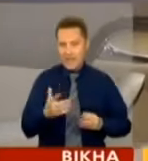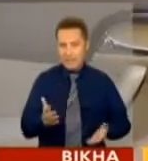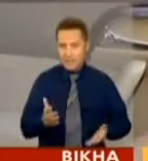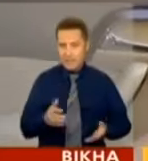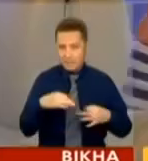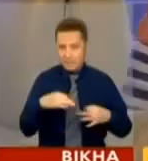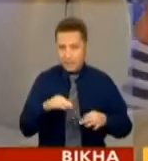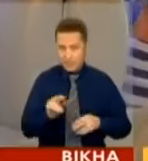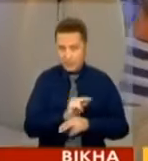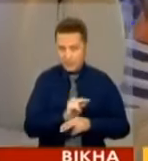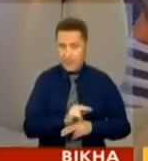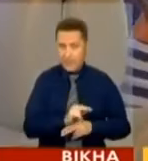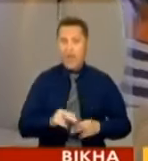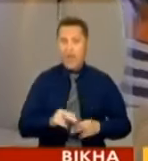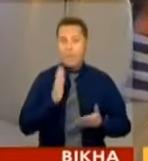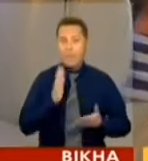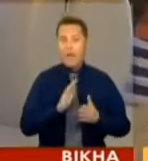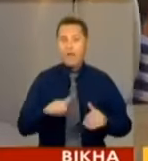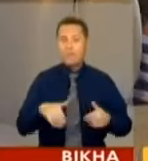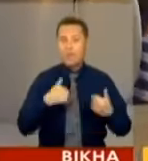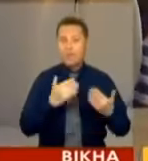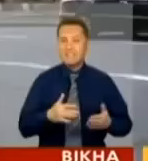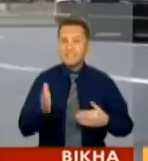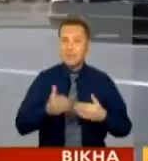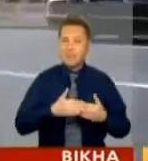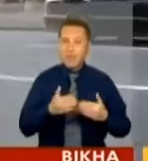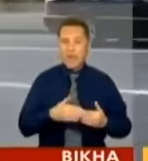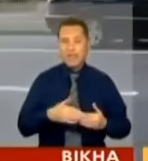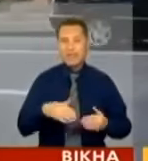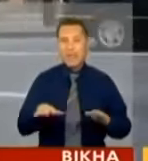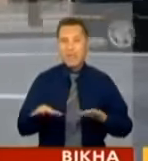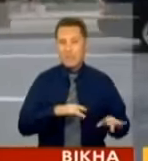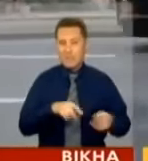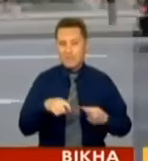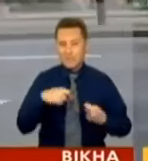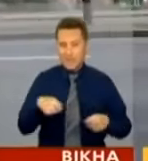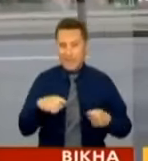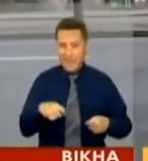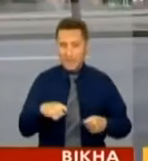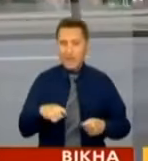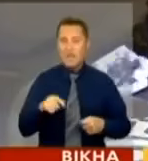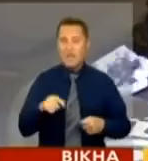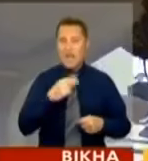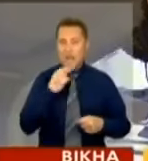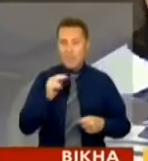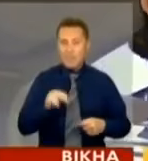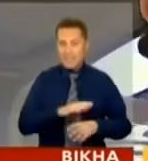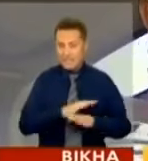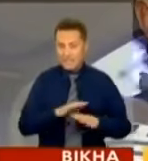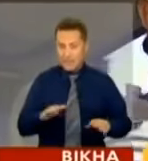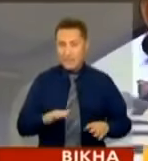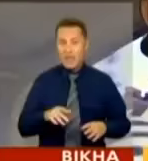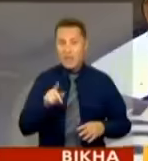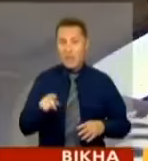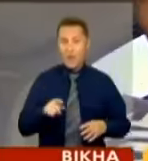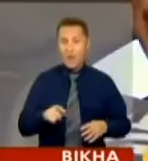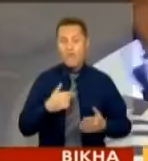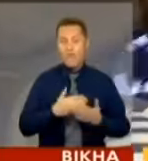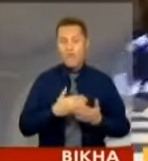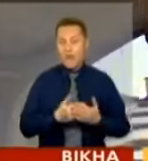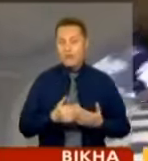теж має пропозиції щодо покарання надто підприємливих і безвільних. Певен, його варіант безпрограшний. Розстріл.